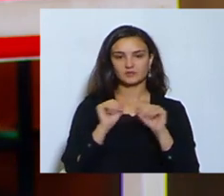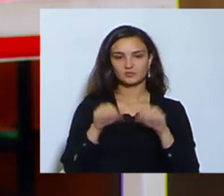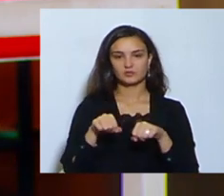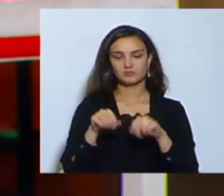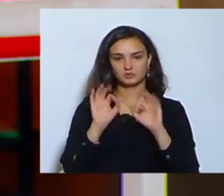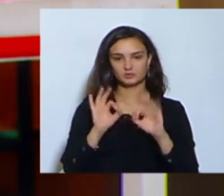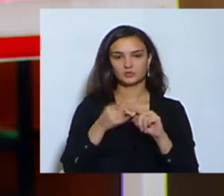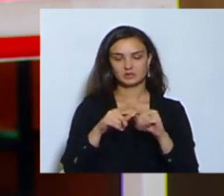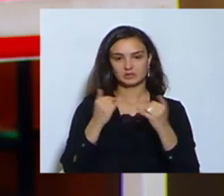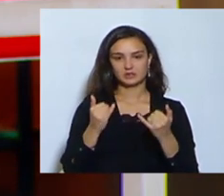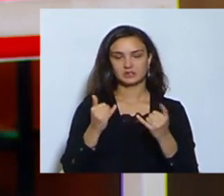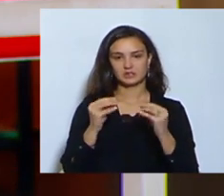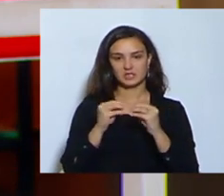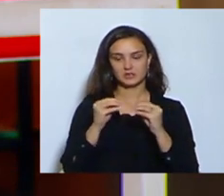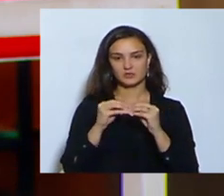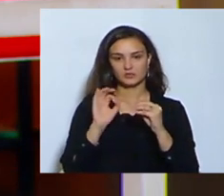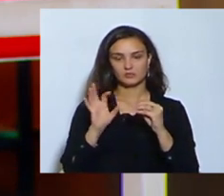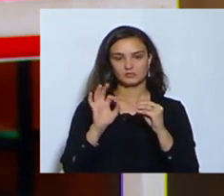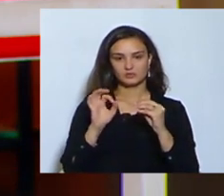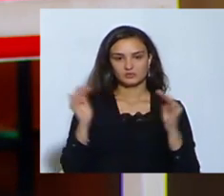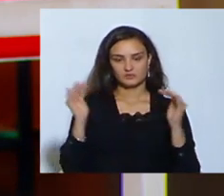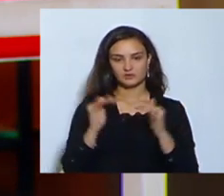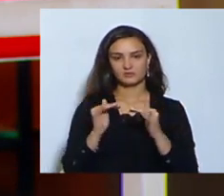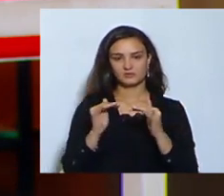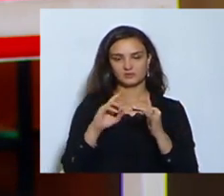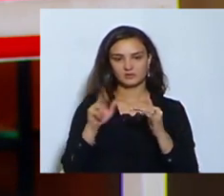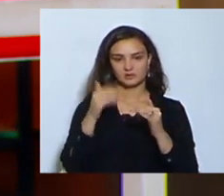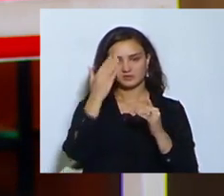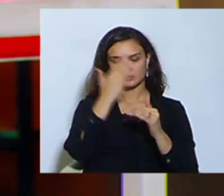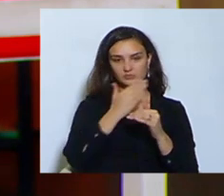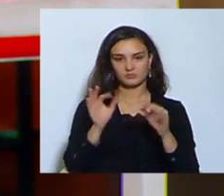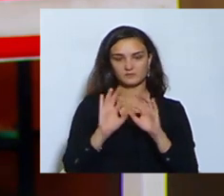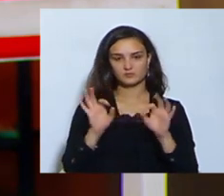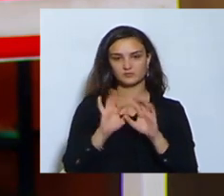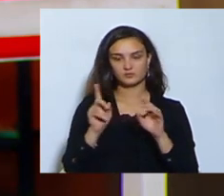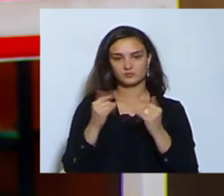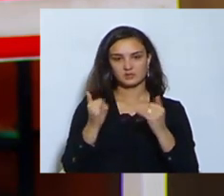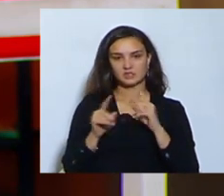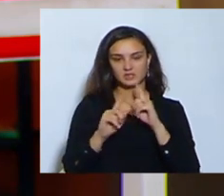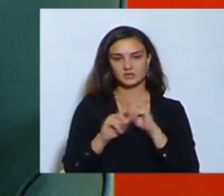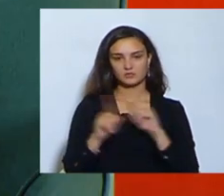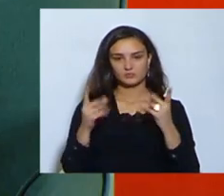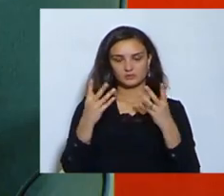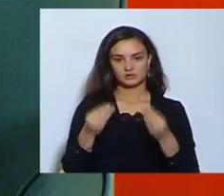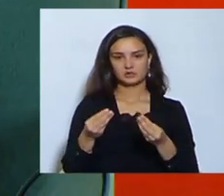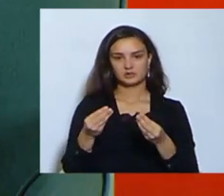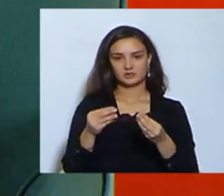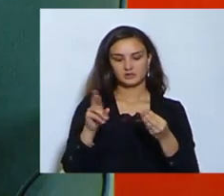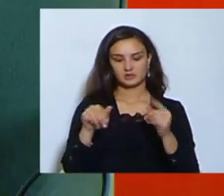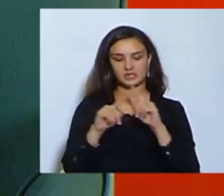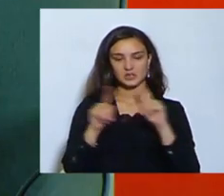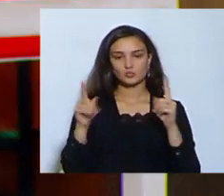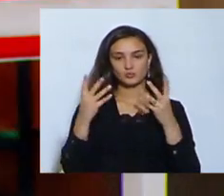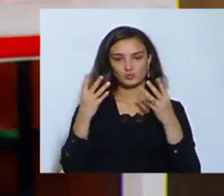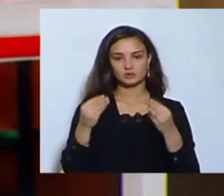საშუალება სწორედ დღეს, 10 ოქტომბერს შევიკრიბოთ და საზოგადოებას ვუთხრათ, რომ დღეს განსაკუთრებული დღეა.